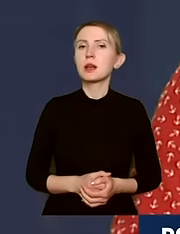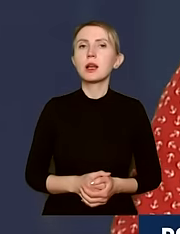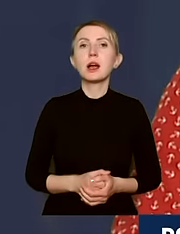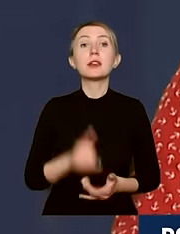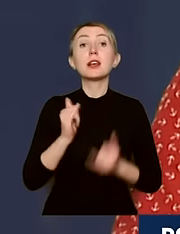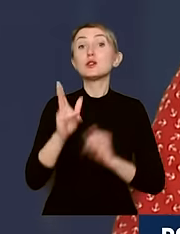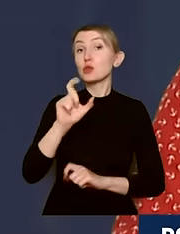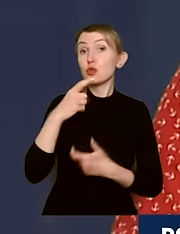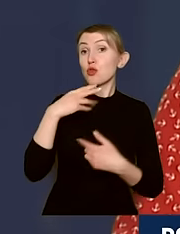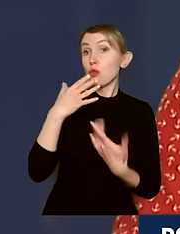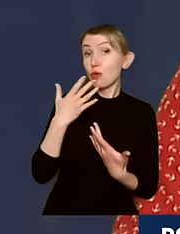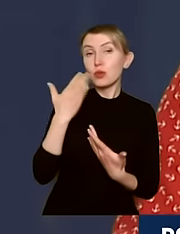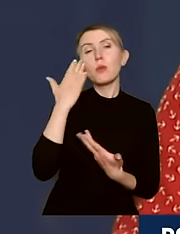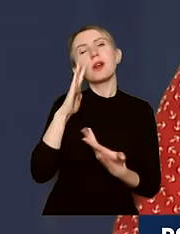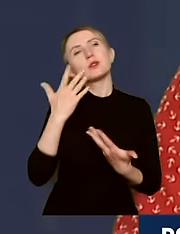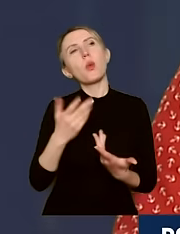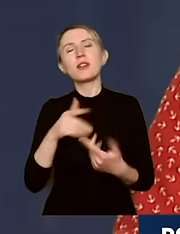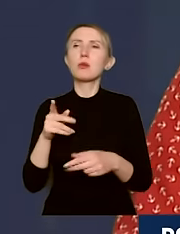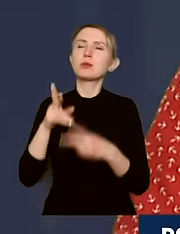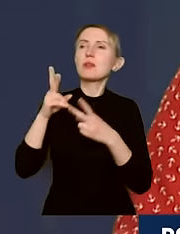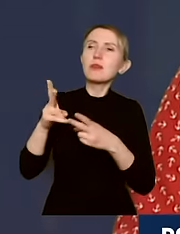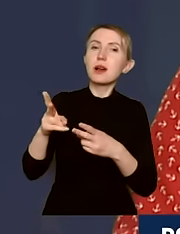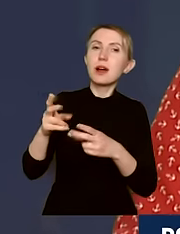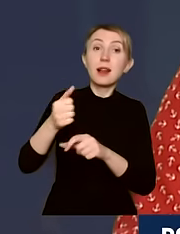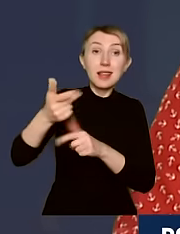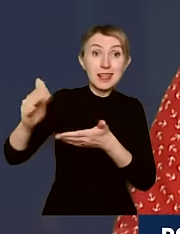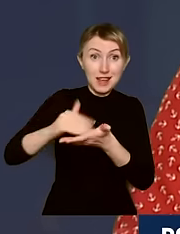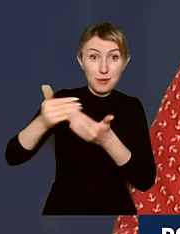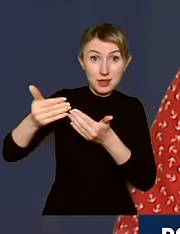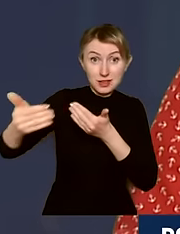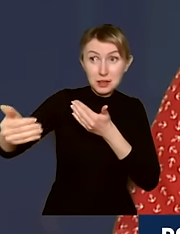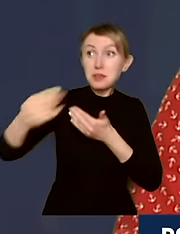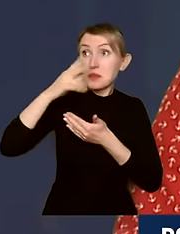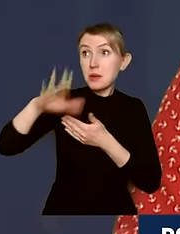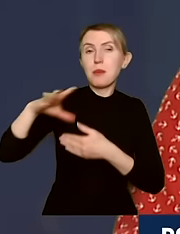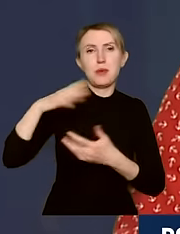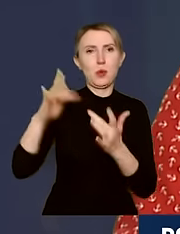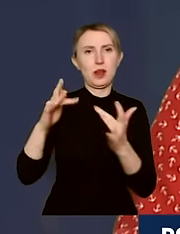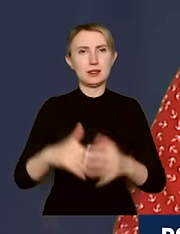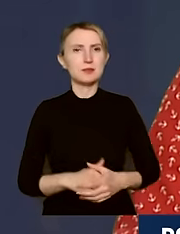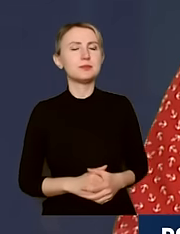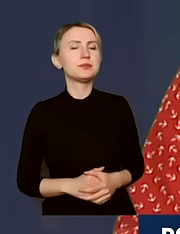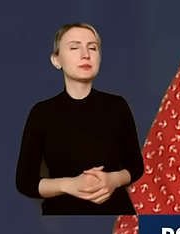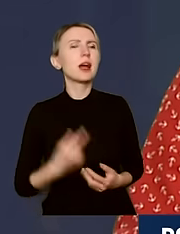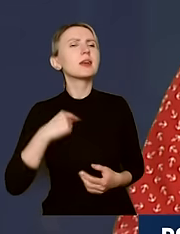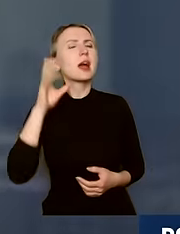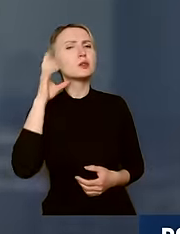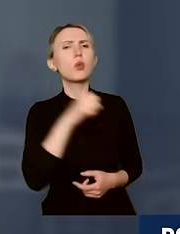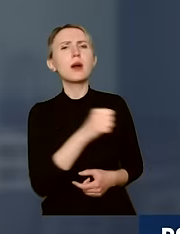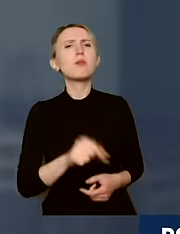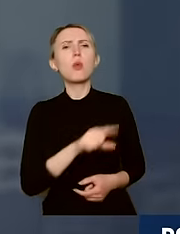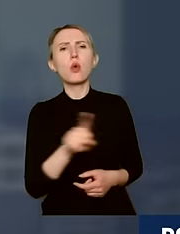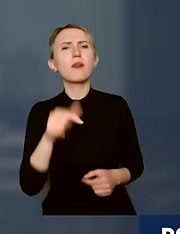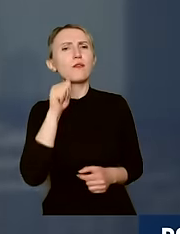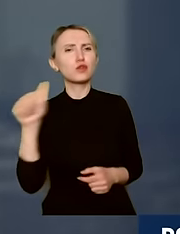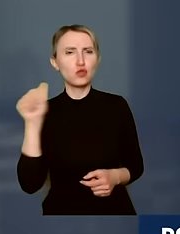zapowiada, to bardzo łatwo można go wykpić. Ale po kilku miesiącach widzimy, że miał rację. Dobrze, ale jak słuchałam posłów, chociażby